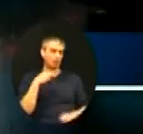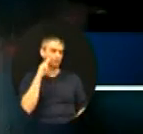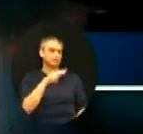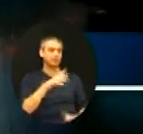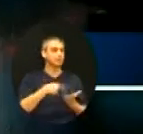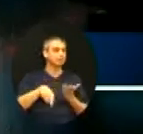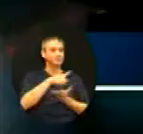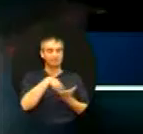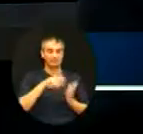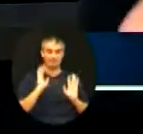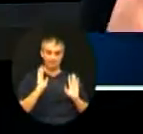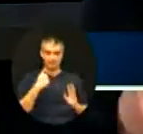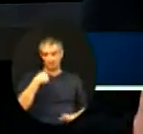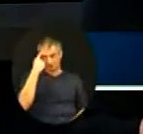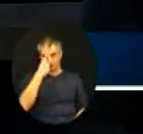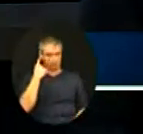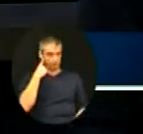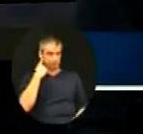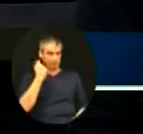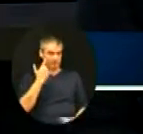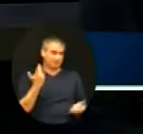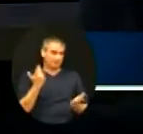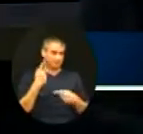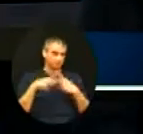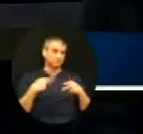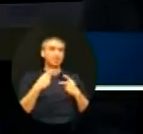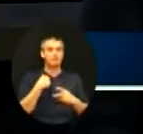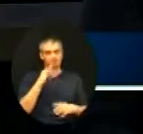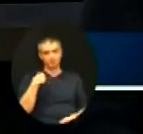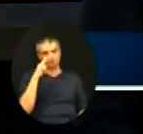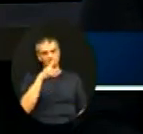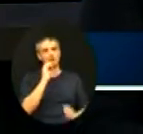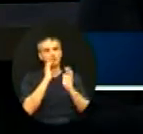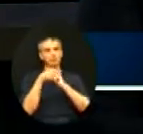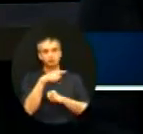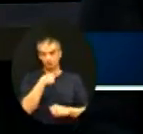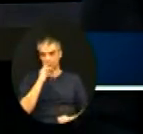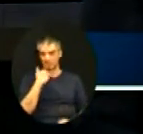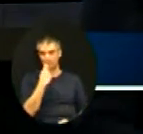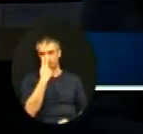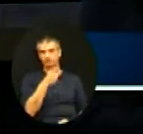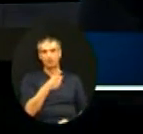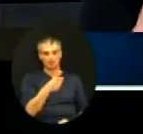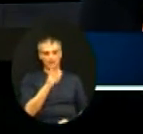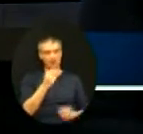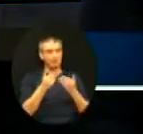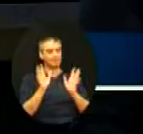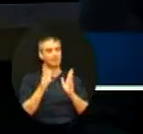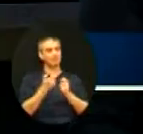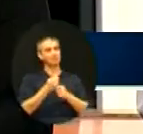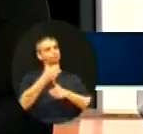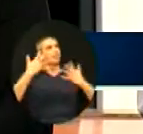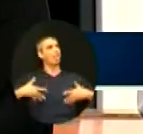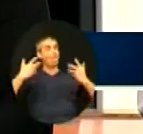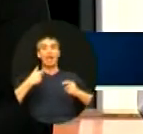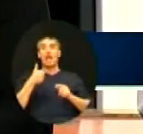על המסביב. אני יודעת שזה יישמע לכם נדוש ולעוס, אבל אני כן מסתכלת על התקשורת. אני כן מסתכלת על על פתיחת השמפניות.